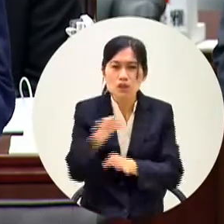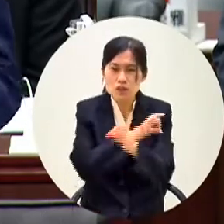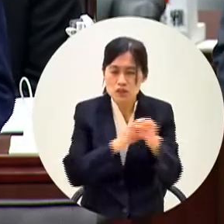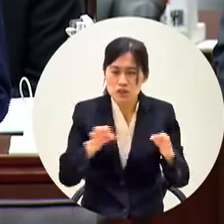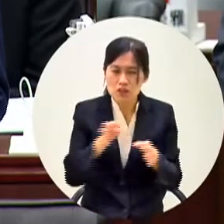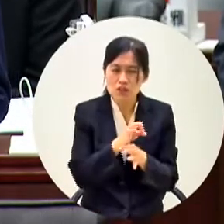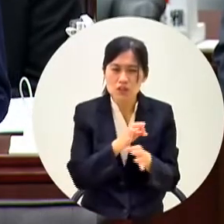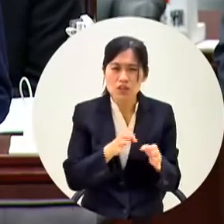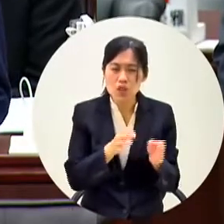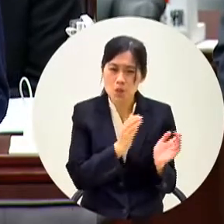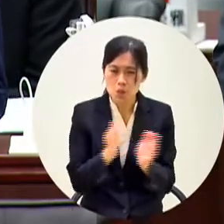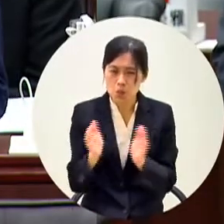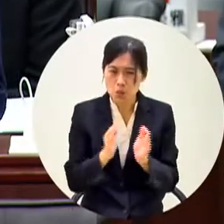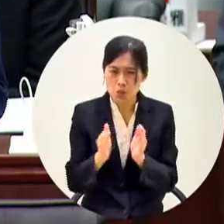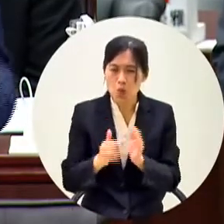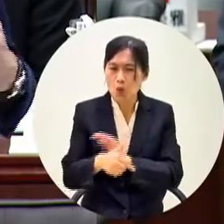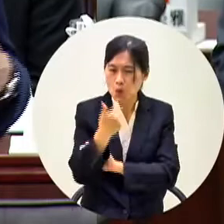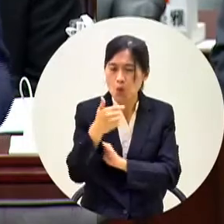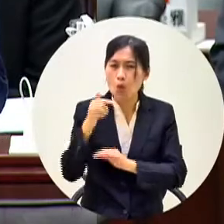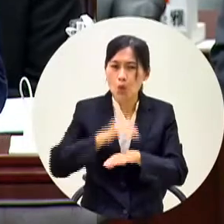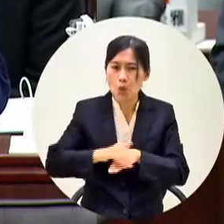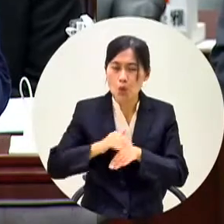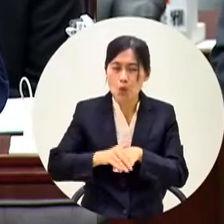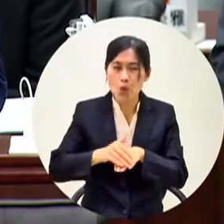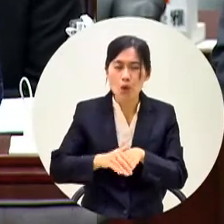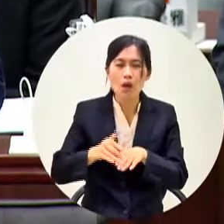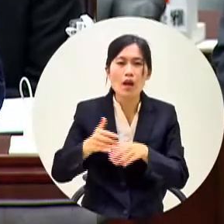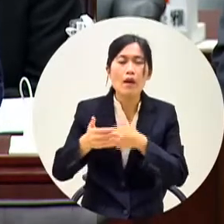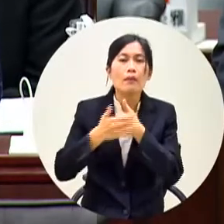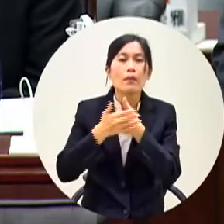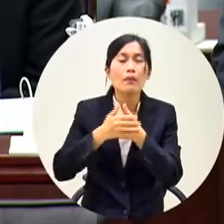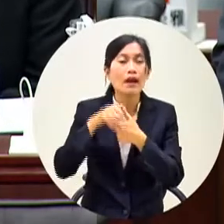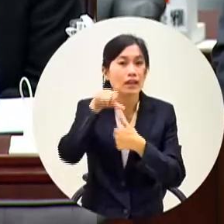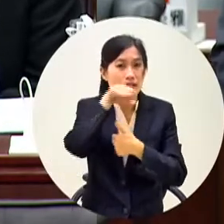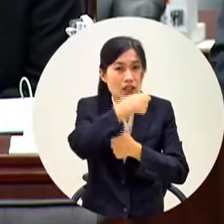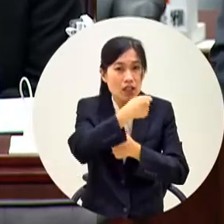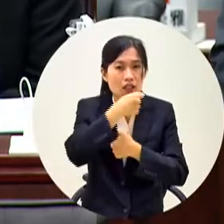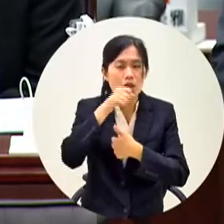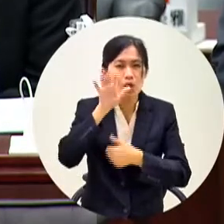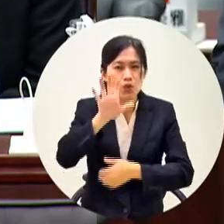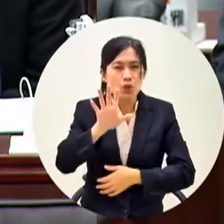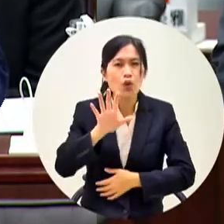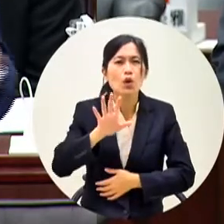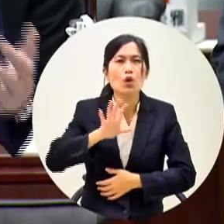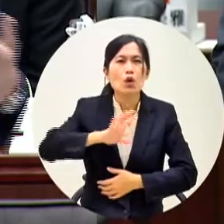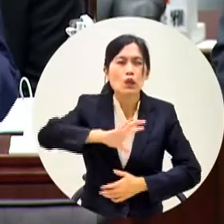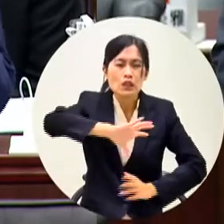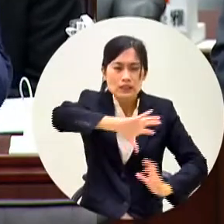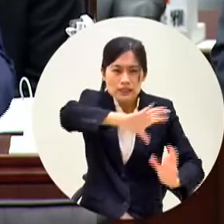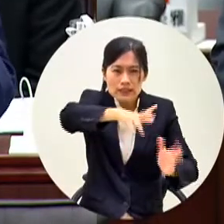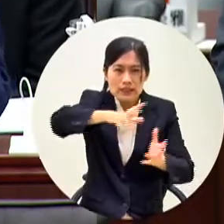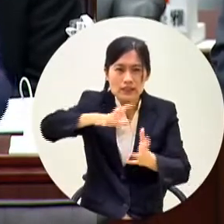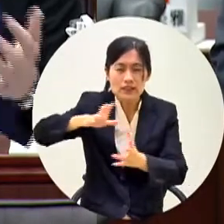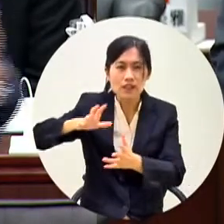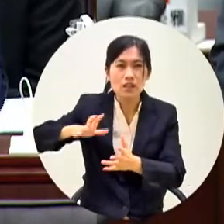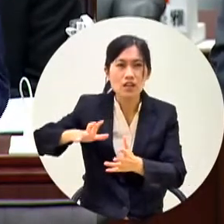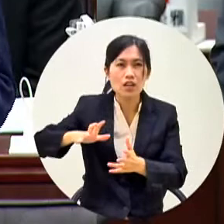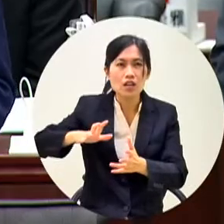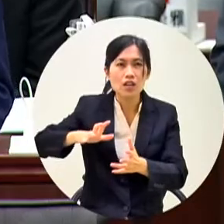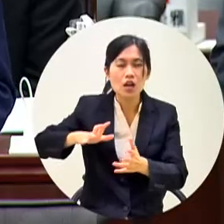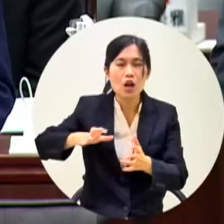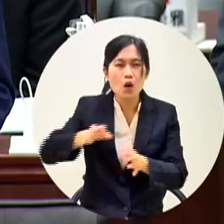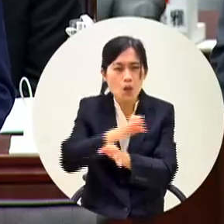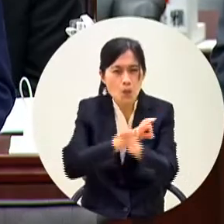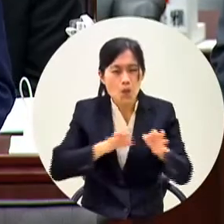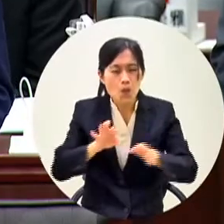应该会加快，所以这个让我们台湾能够有更多的跟其他的这些我们不同的贸易伙伴的